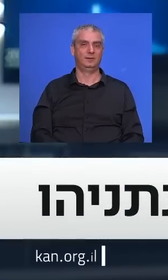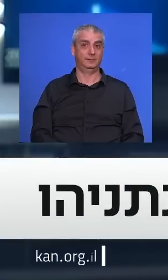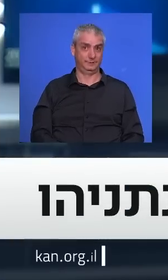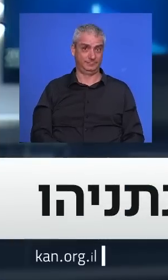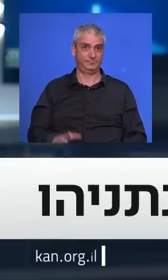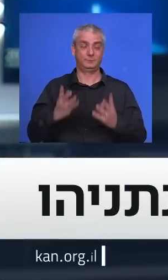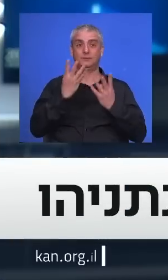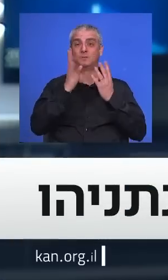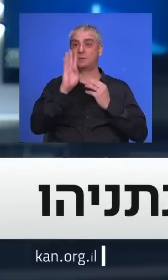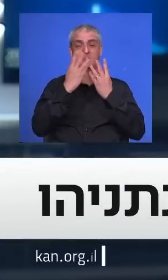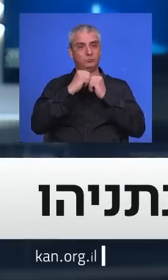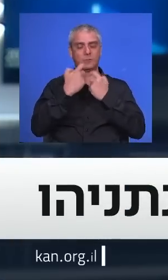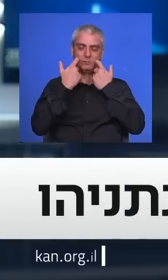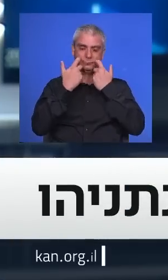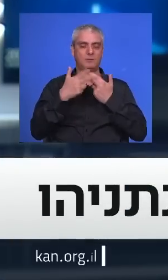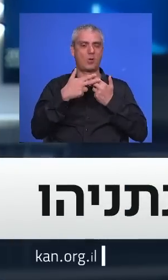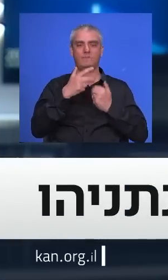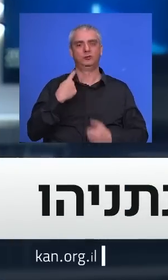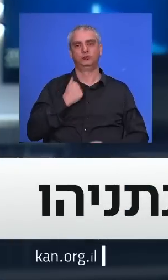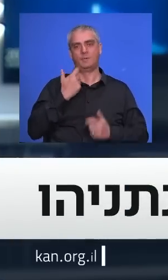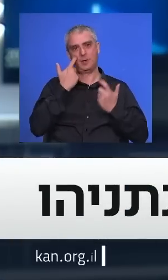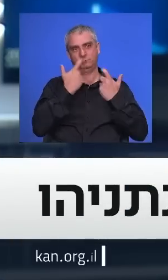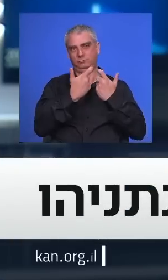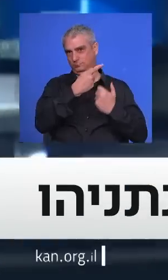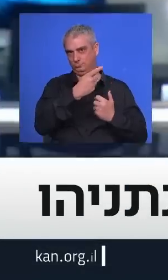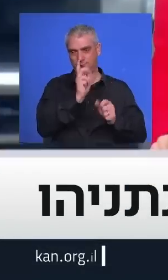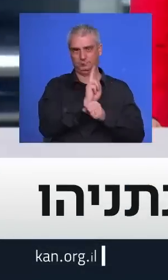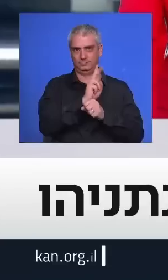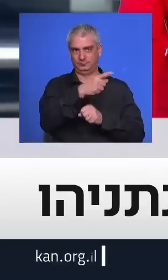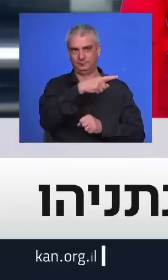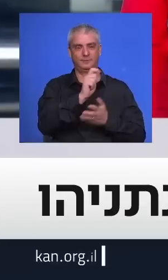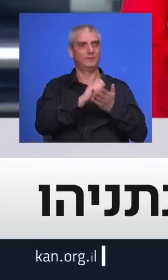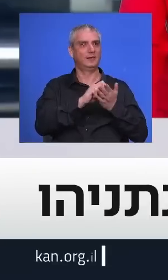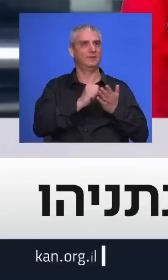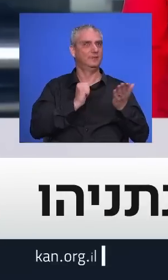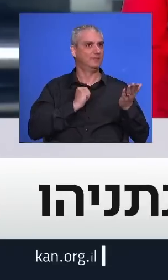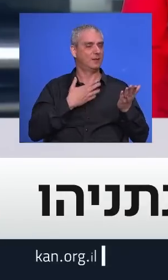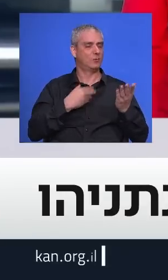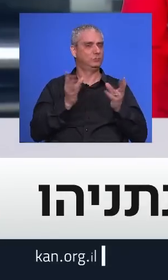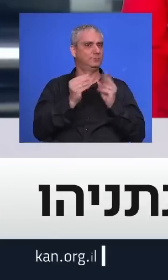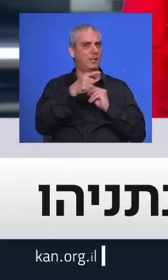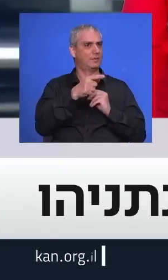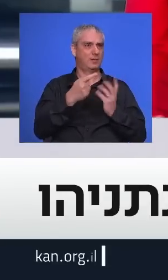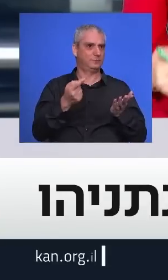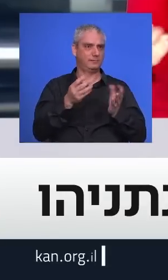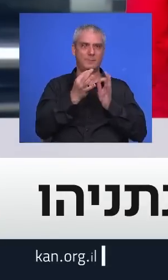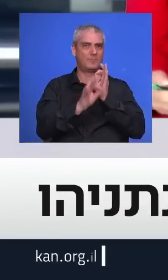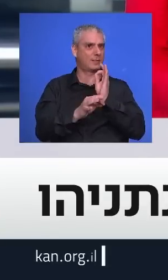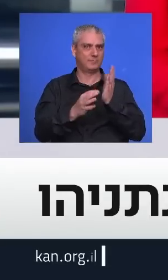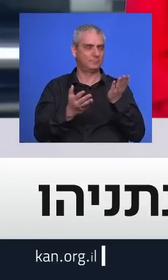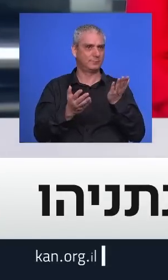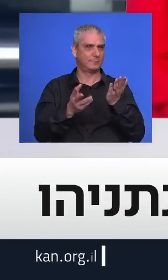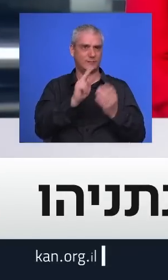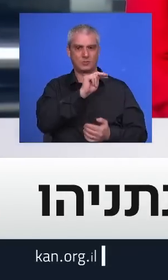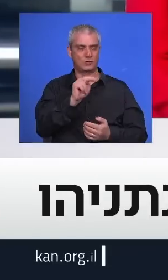משפחת נתניהו תאובטח בקרוב על ידי השב"כ. איתי בלומנטל, כתבנו לענייני צבא, אנחנו רוצים להיות איתך עם הפרטים על העניין